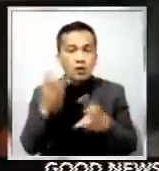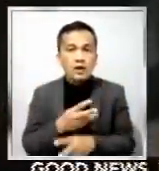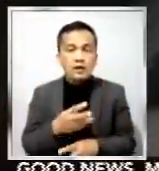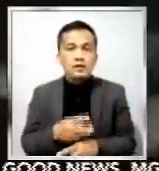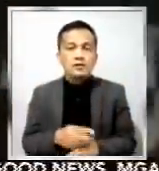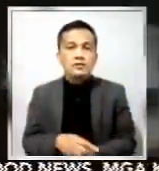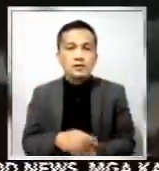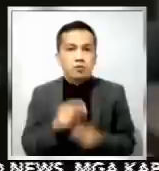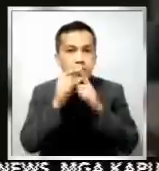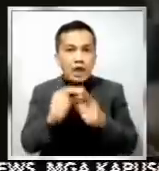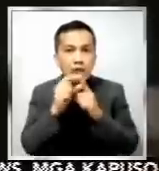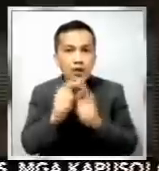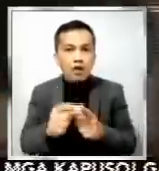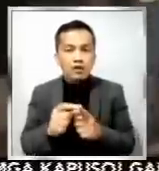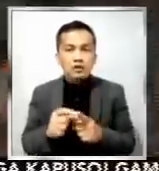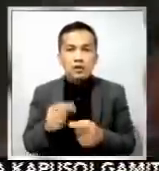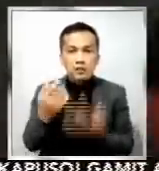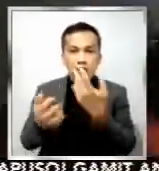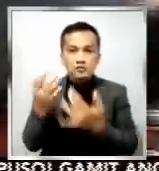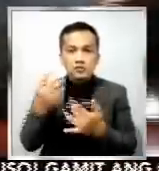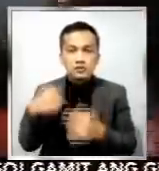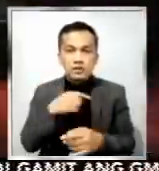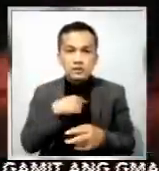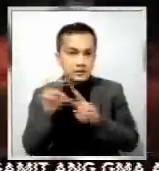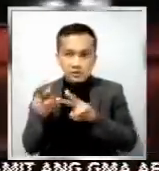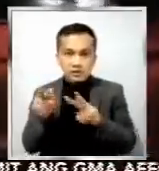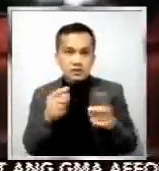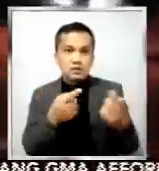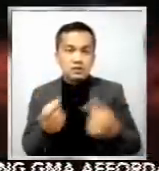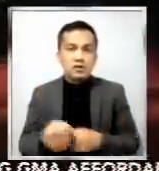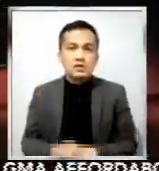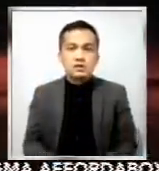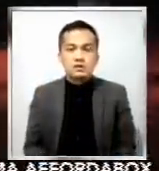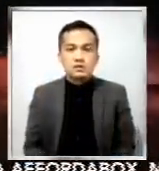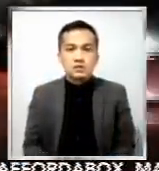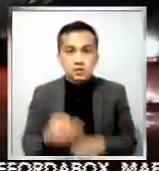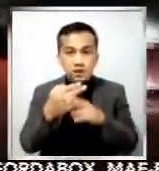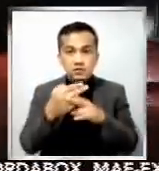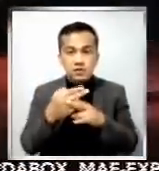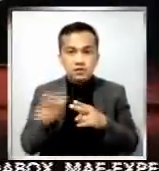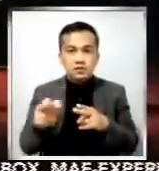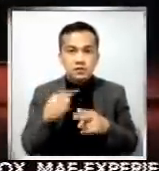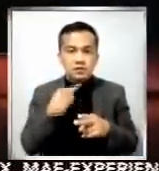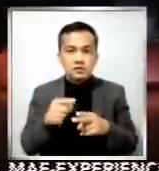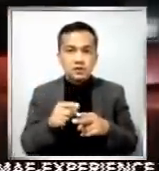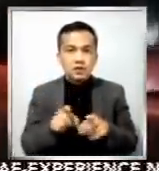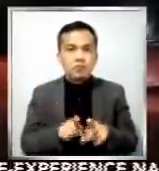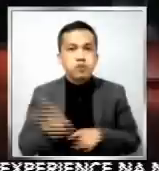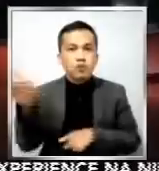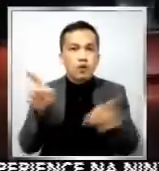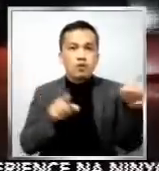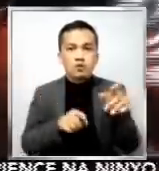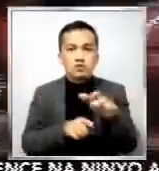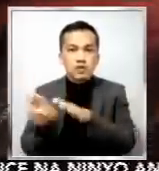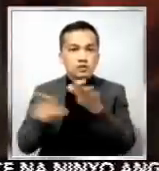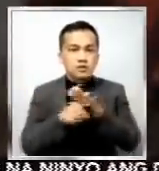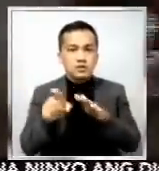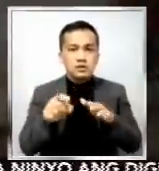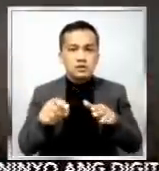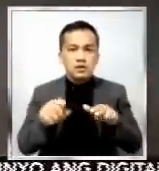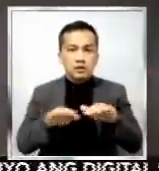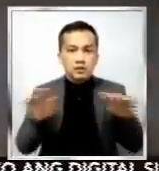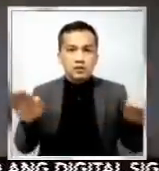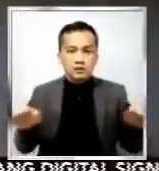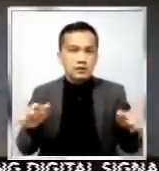Masusunog tayo, kita yung ginagawa ninyo. Ilang sandali pa, nagpulasa ng mga kabataan nang marinig ang sasakyan ng mga pulis.